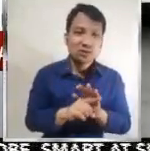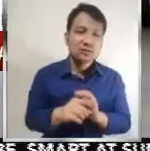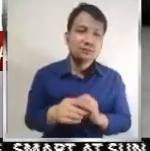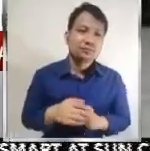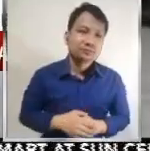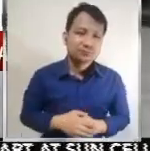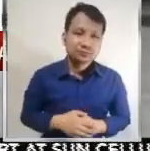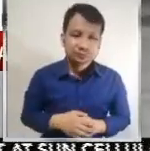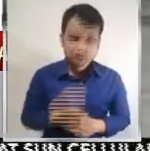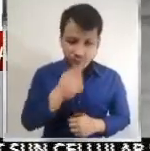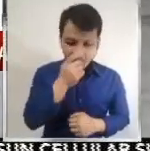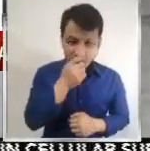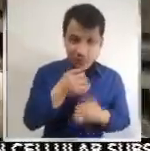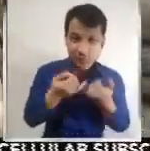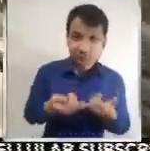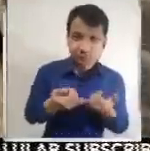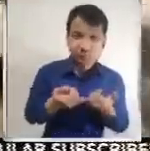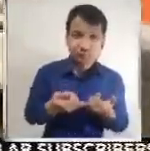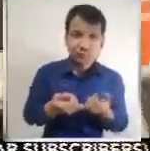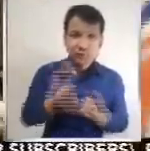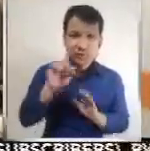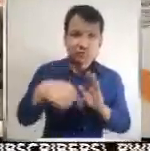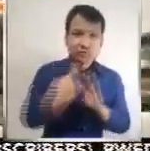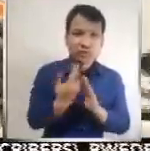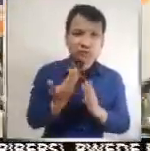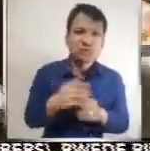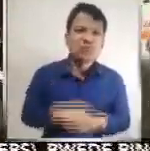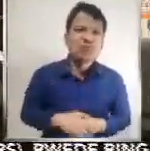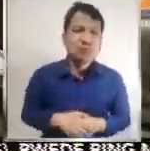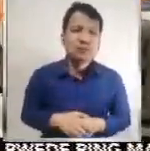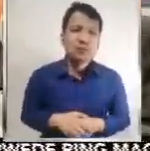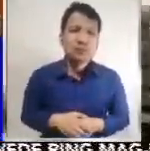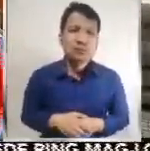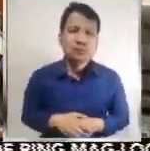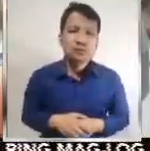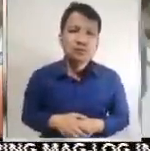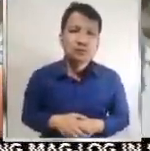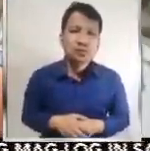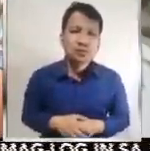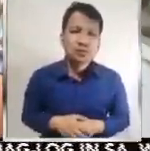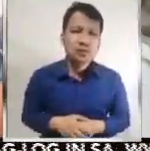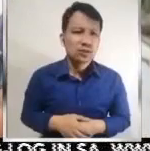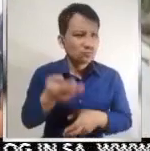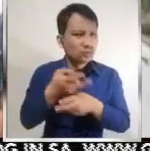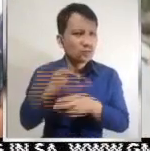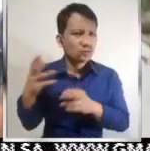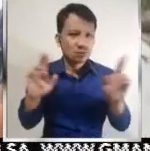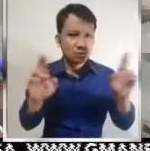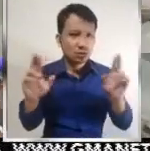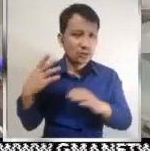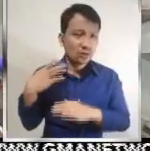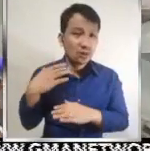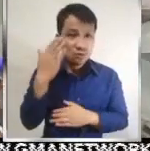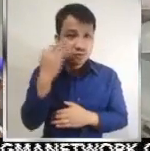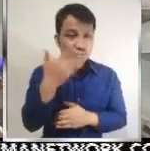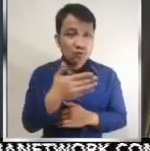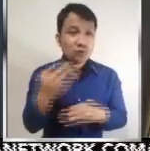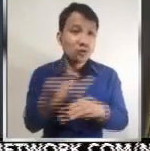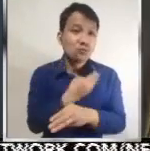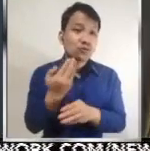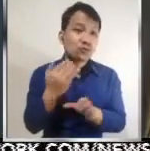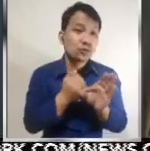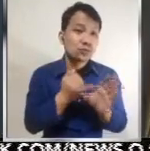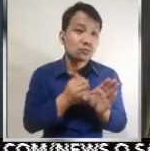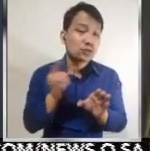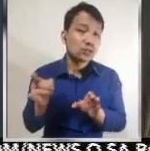ma'am, magiging 1 hour na lang po yan. Naghahanda na rin sa pagbabalik kalsada ang mga modernized jeepney ng pasang Mazda.